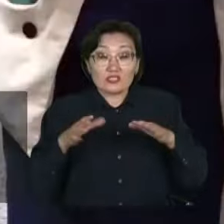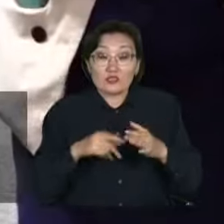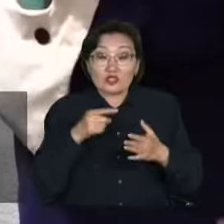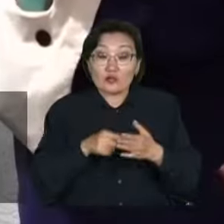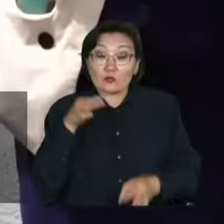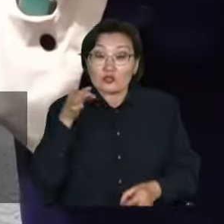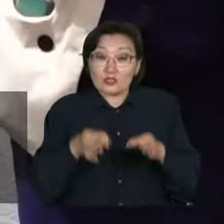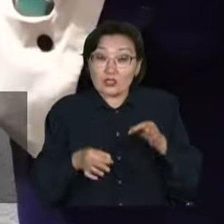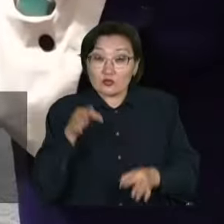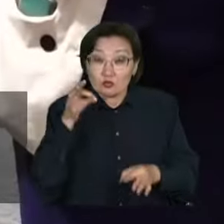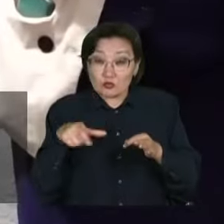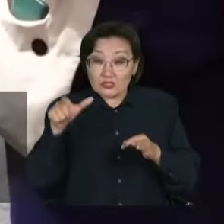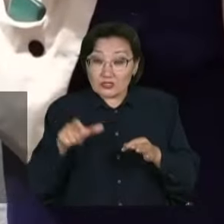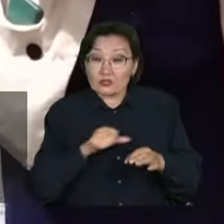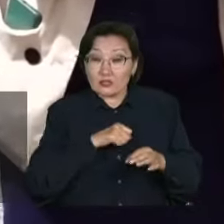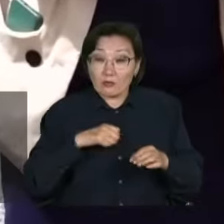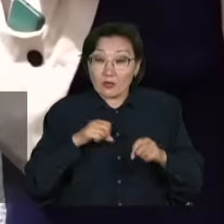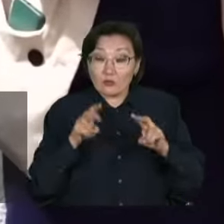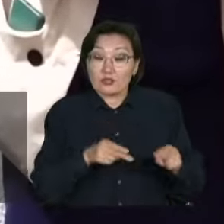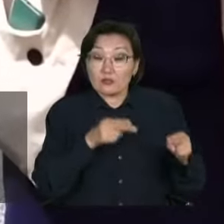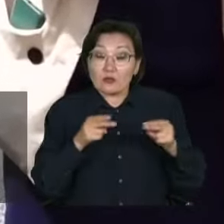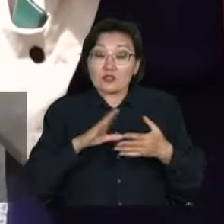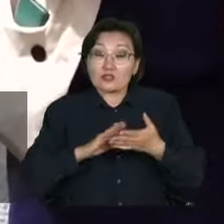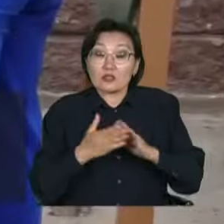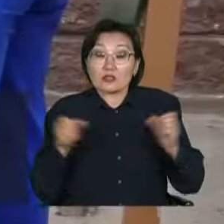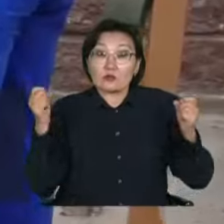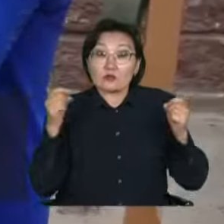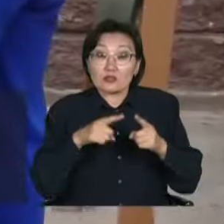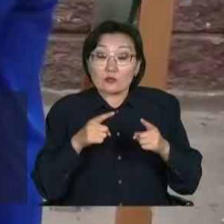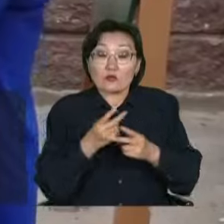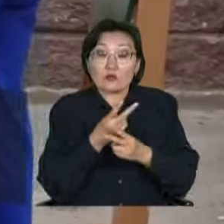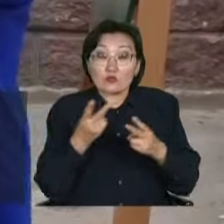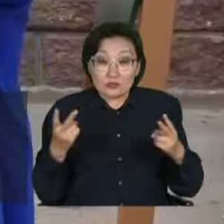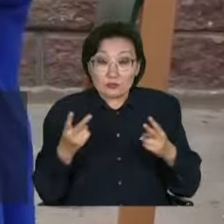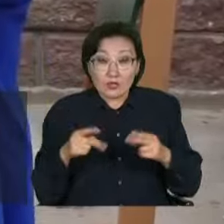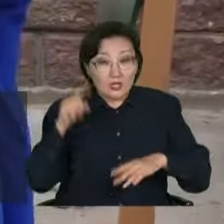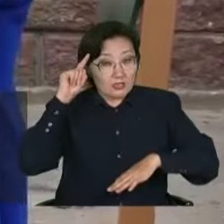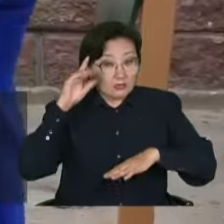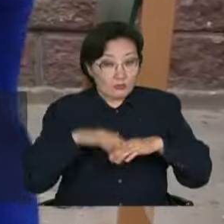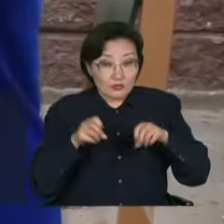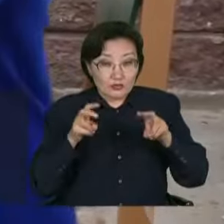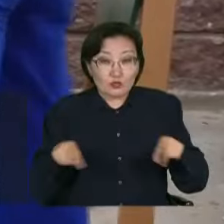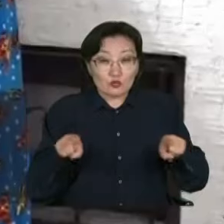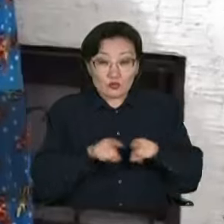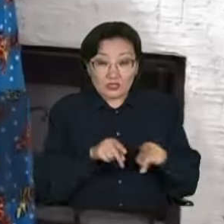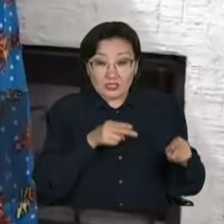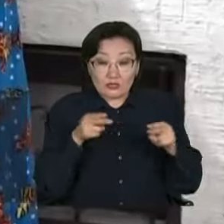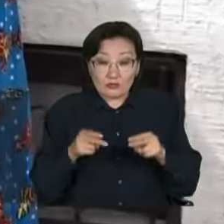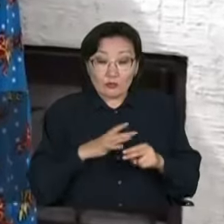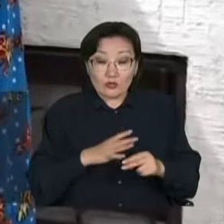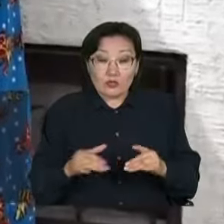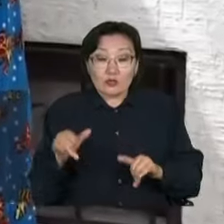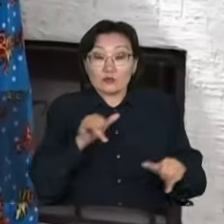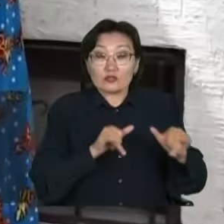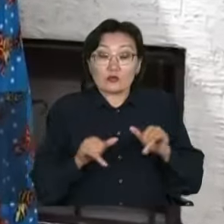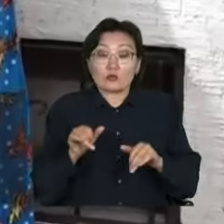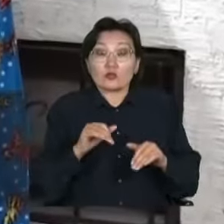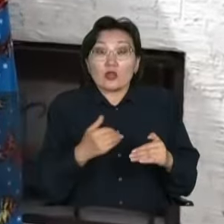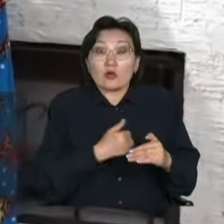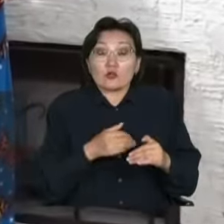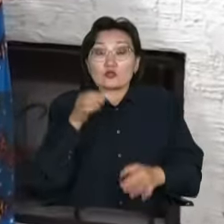қалалық соттың судьясы арнайы келді. Жағдайды біліп, жай жапсарымен танысу үшін әкімдік өкілдері де ағылыпты. Қайда барсаң, ояққа бар деді.